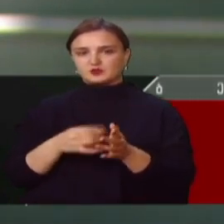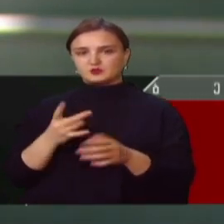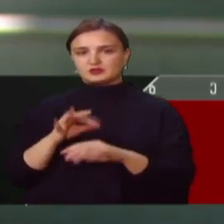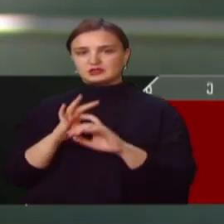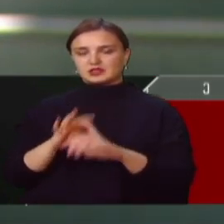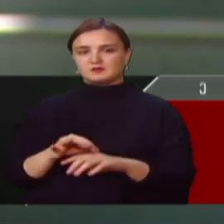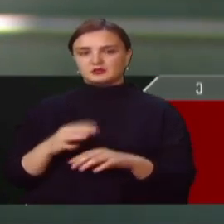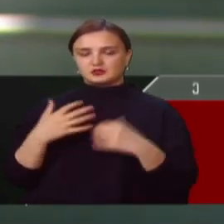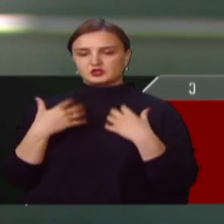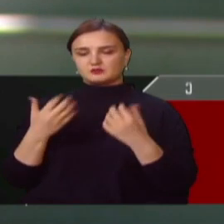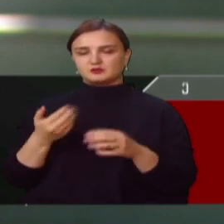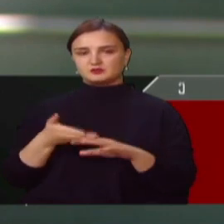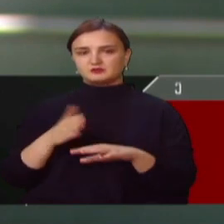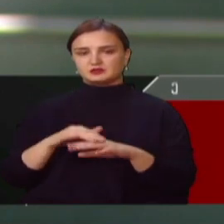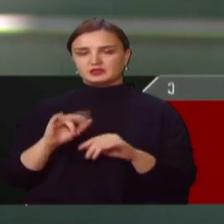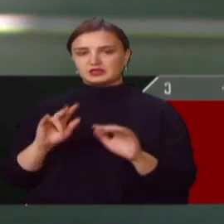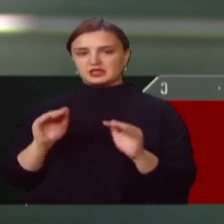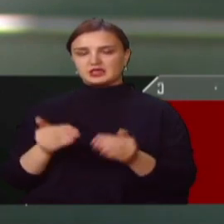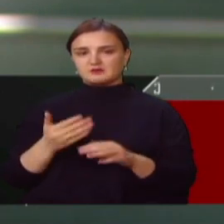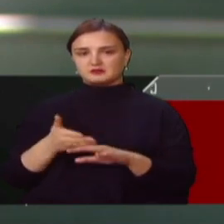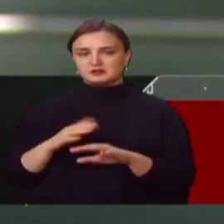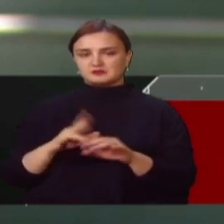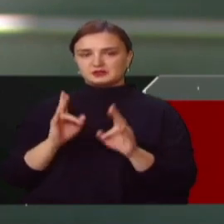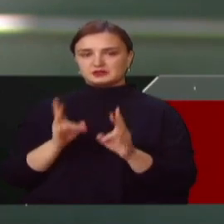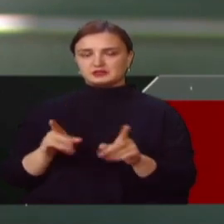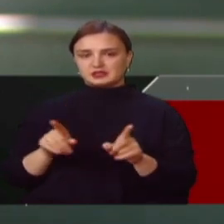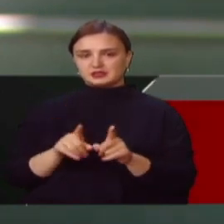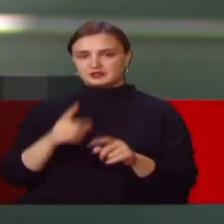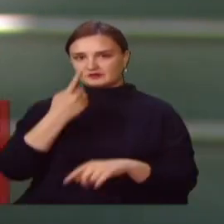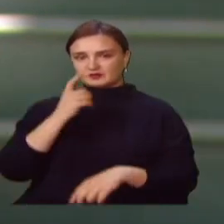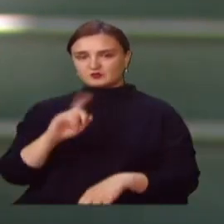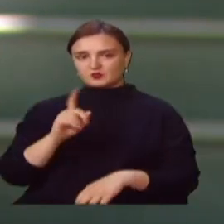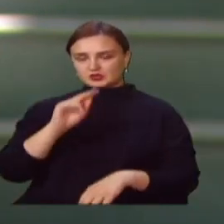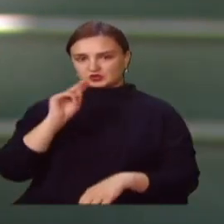წარიმართოს ჯანმრთელობის მძიმე ან ნაკლებად მძიმე დაზიანებით, ასევე მუქარით ჩადენილი ჯგუფურად.